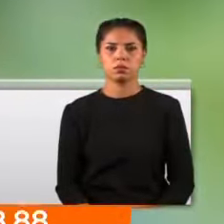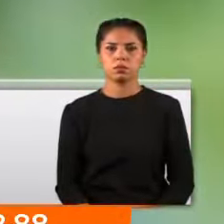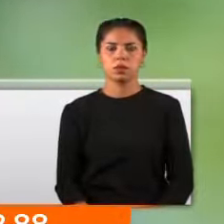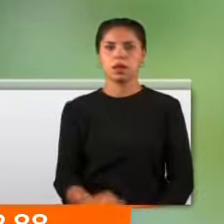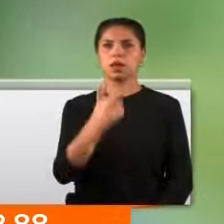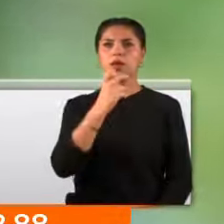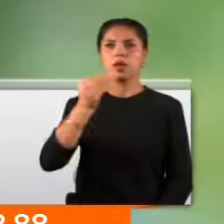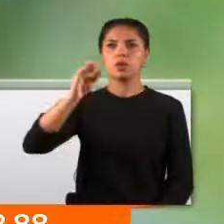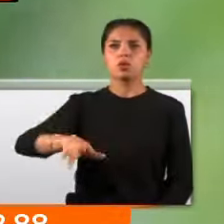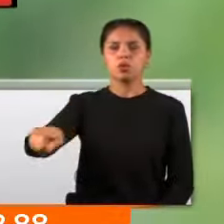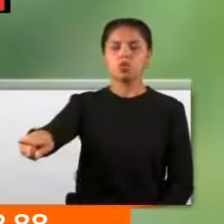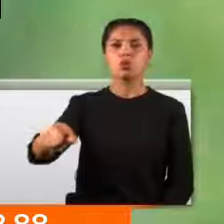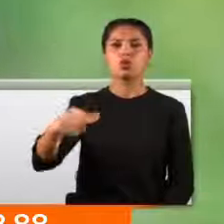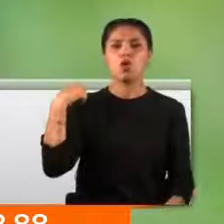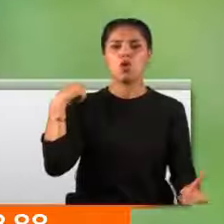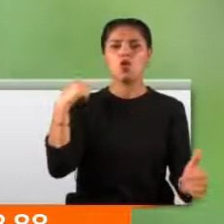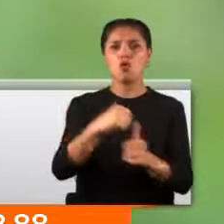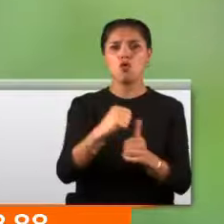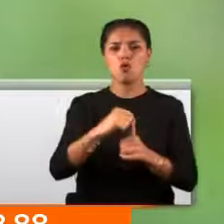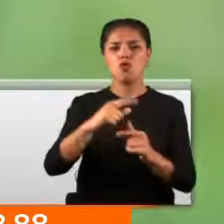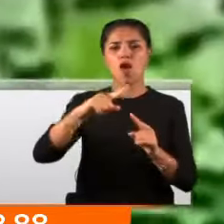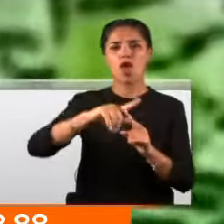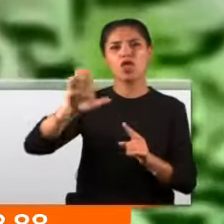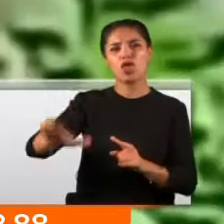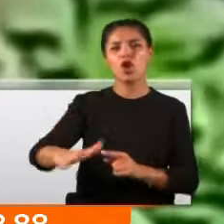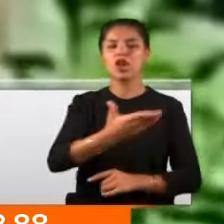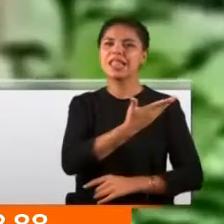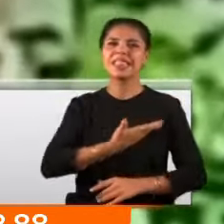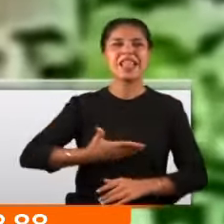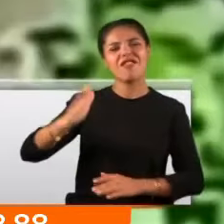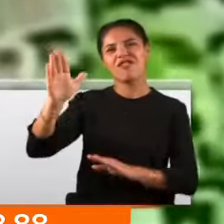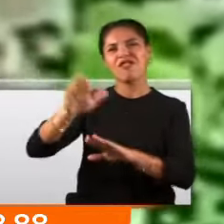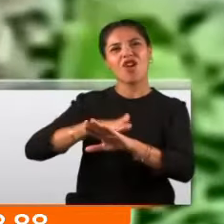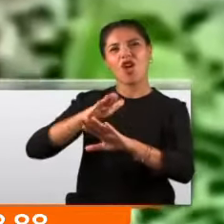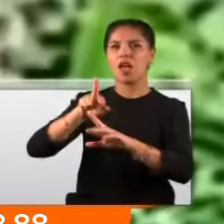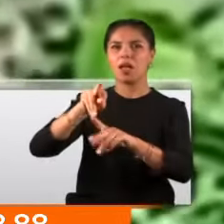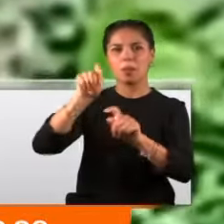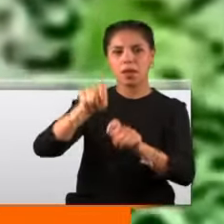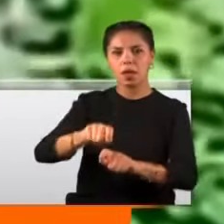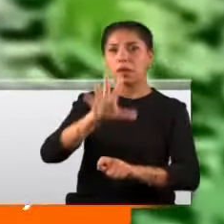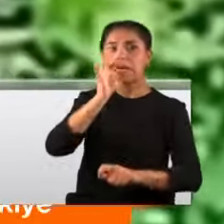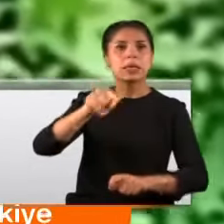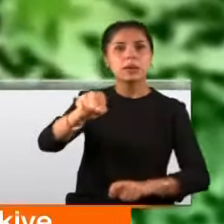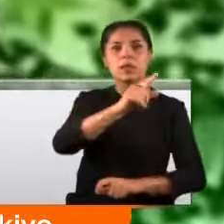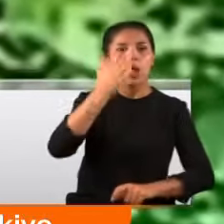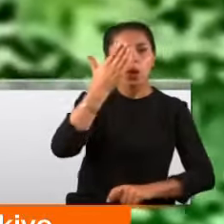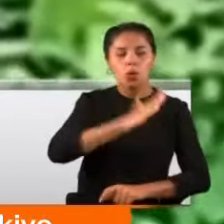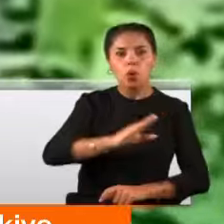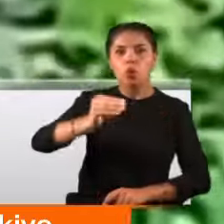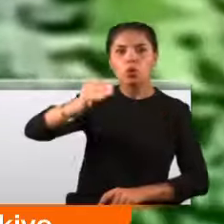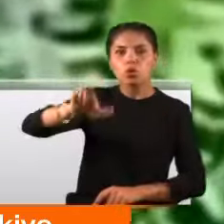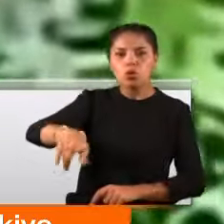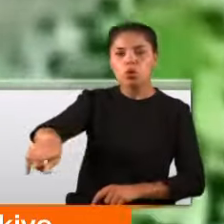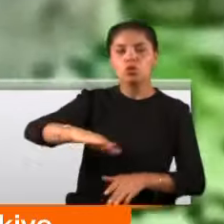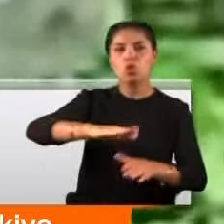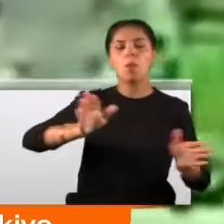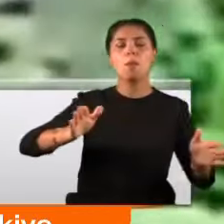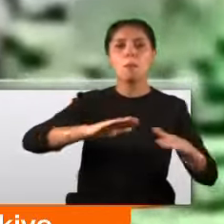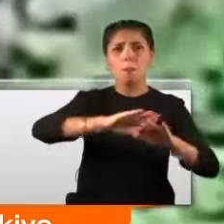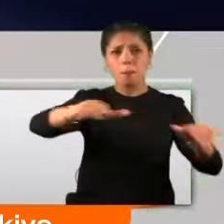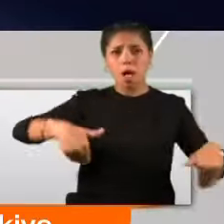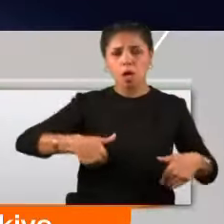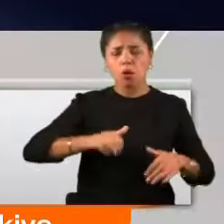İki yaşındaki üvey torununu seviyormuş gibi yaptı, etrafta kimsenin olmadığına emin olduğu anda da küçük çocuğu balkondan atıp